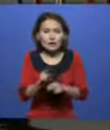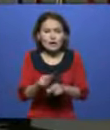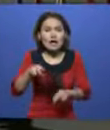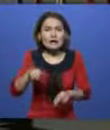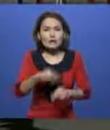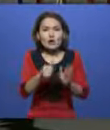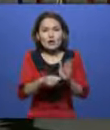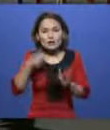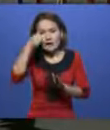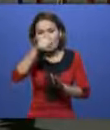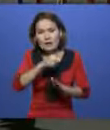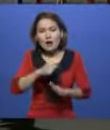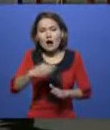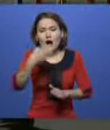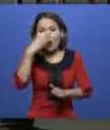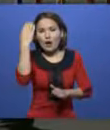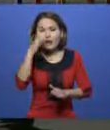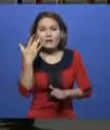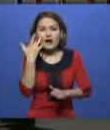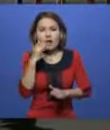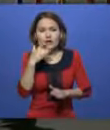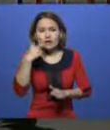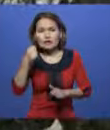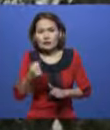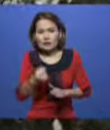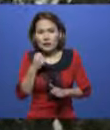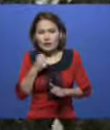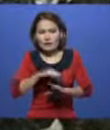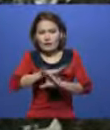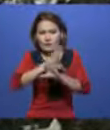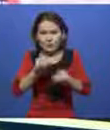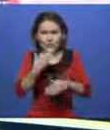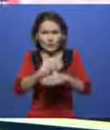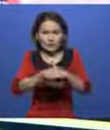Ал 2016 жылдың соңында Ауғанстанда ақш-тың бірде-бір жауынгері қалмауы тиіс.